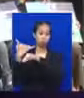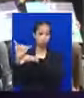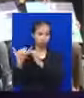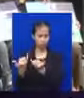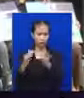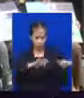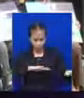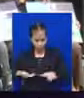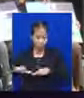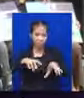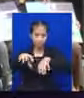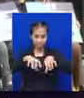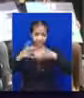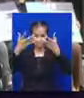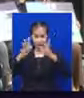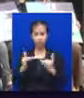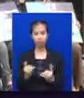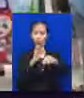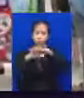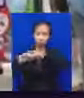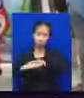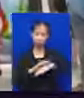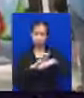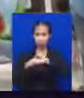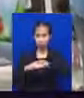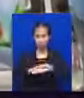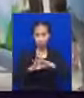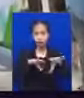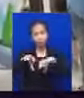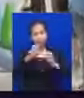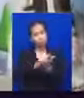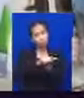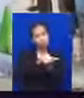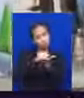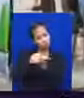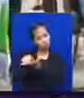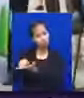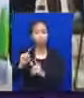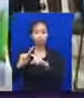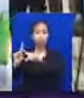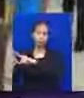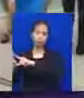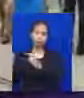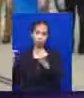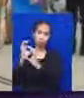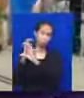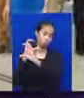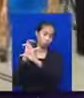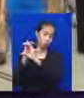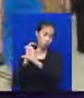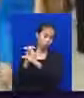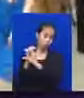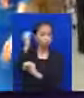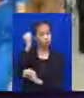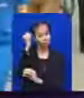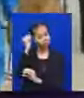ช่วงเทศกาลสงกรานต์โดยได้เน้นย้ำให้ทุกหน่วยงานนั้นจัดบริการแล้วก็อำนวยความสะดวกด้านระบบขนส่งสาธารณะเพื่อร